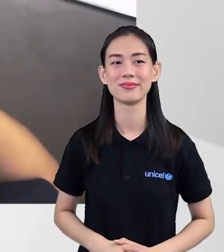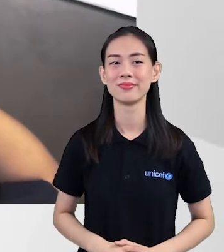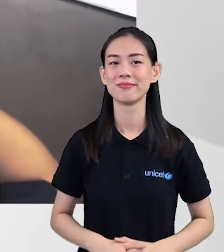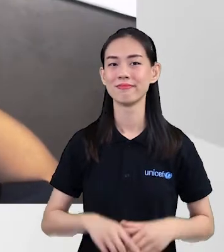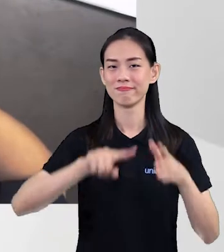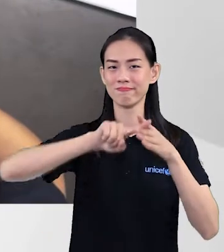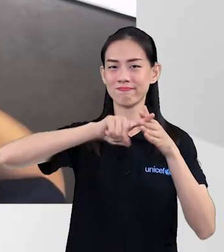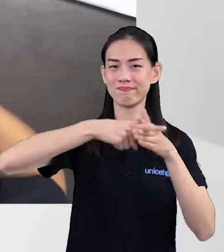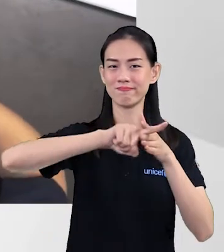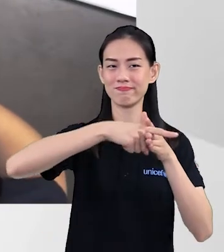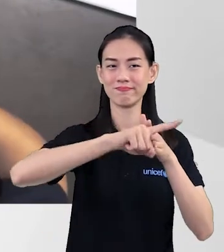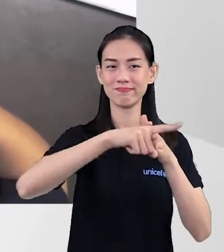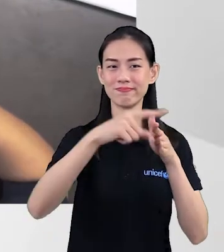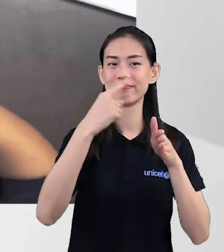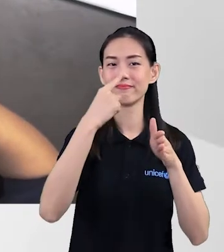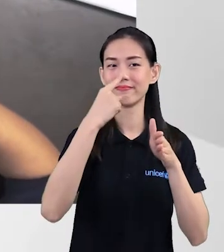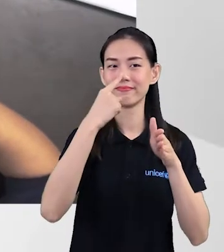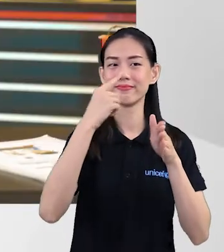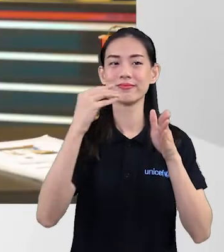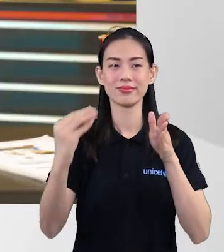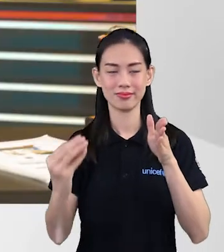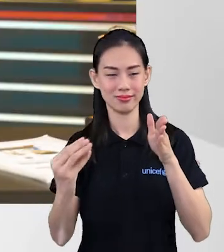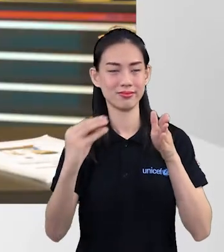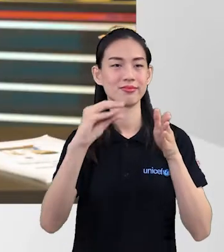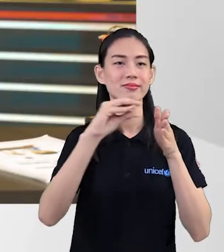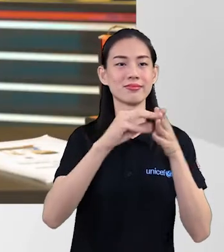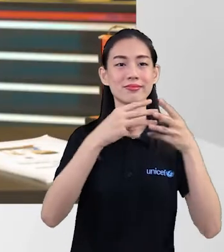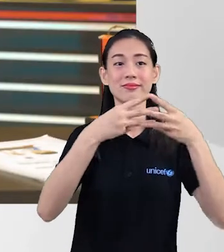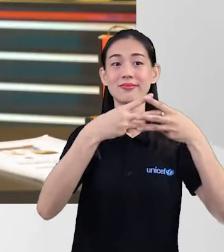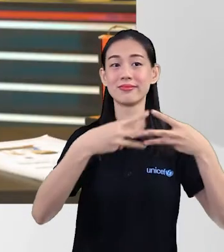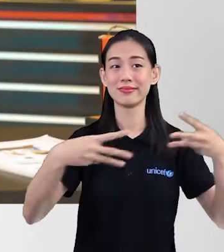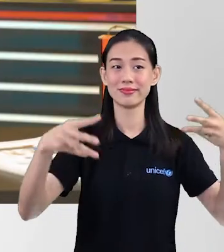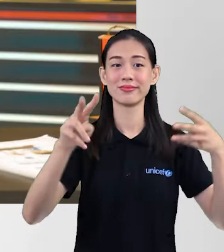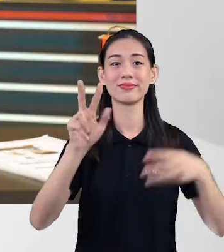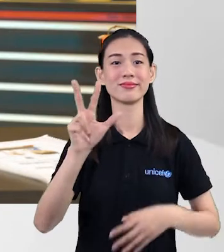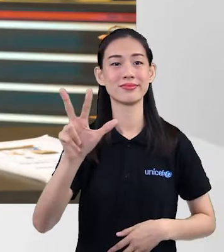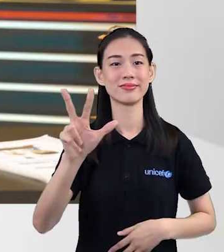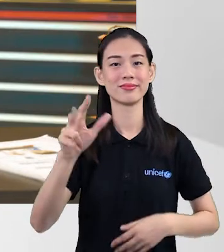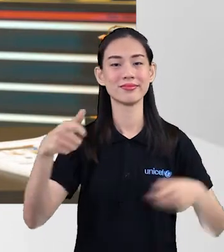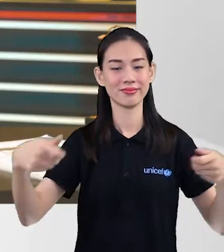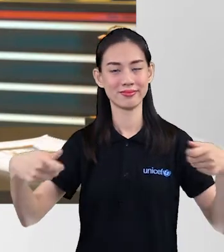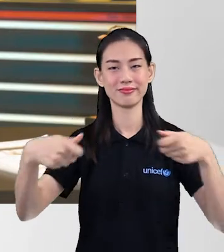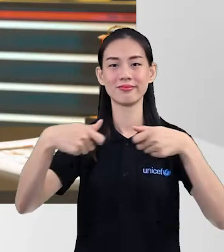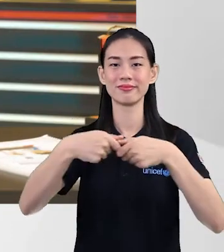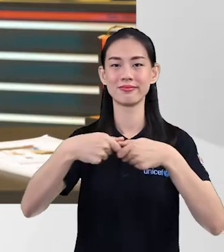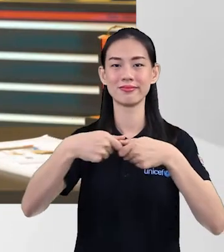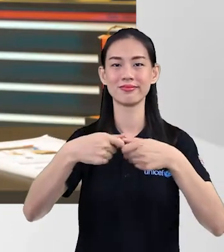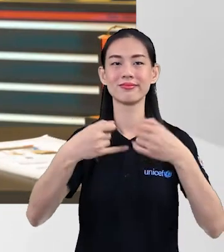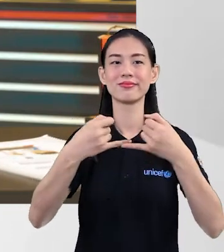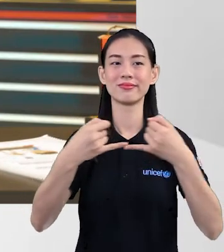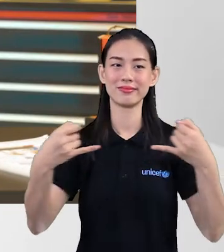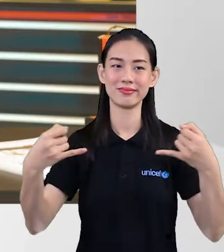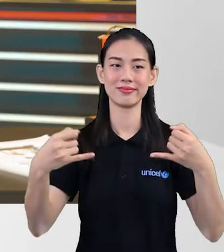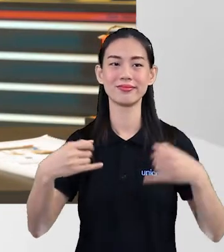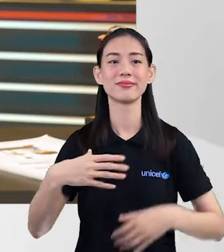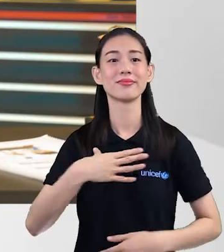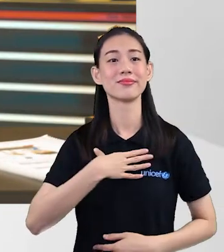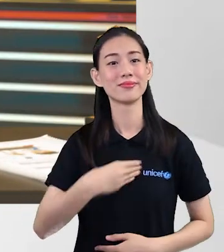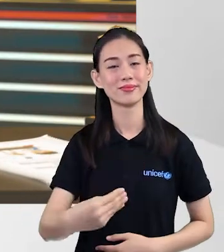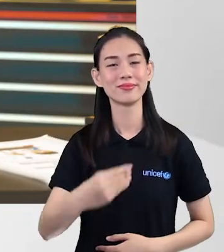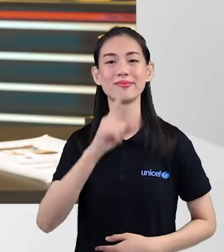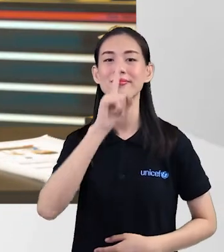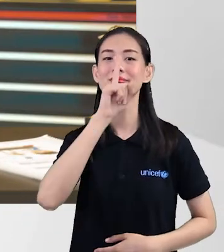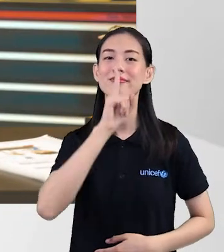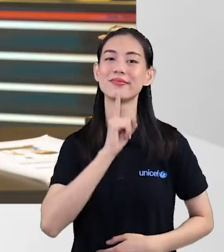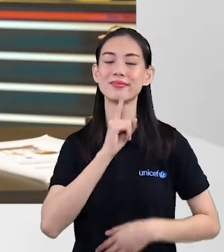Tebuk lubang pada muka gajah di bahagian belalainya. Sambungkan wayar penyambung dengan servo motor. Warna jingga ke wayar putih, wayar merah